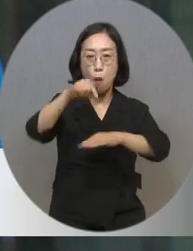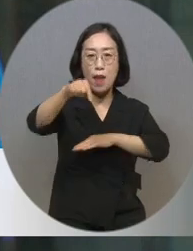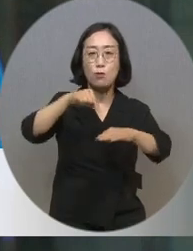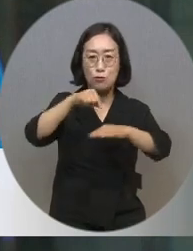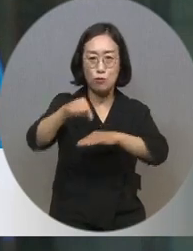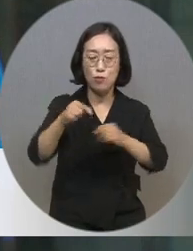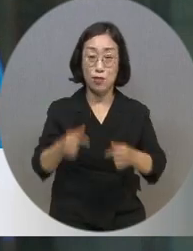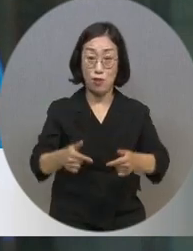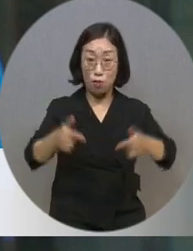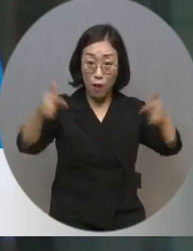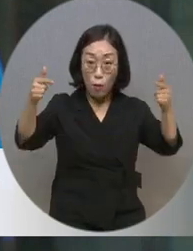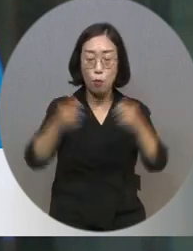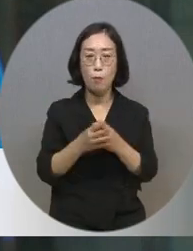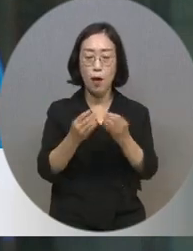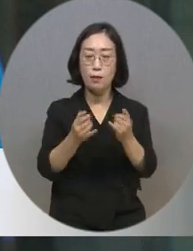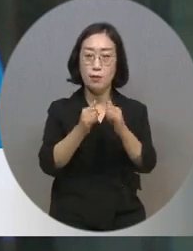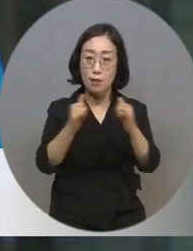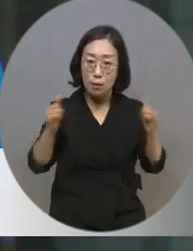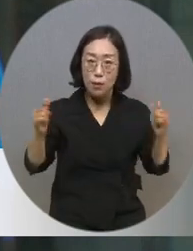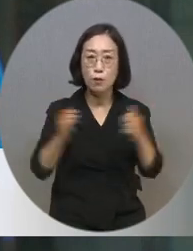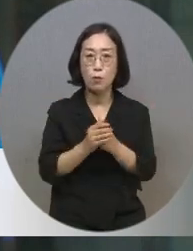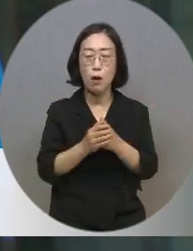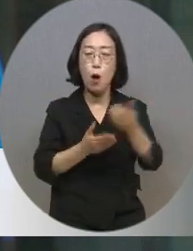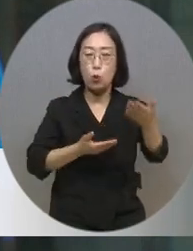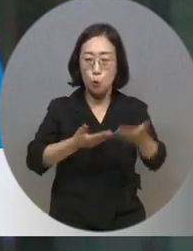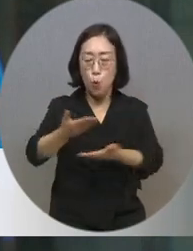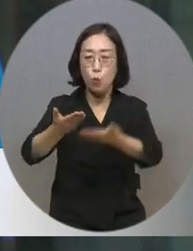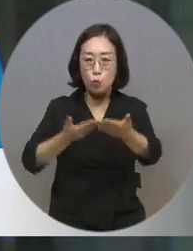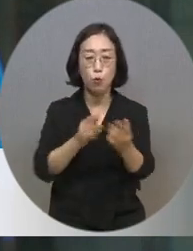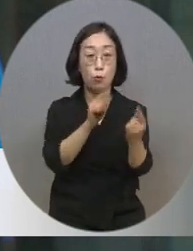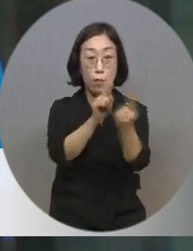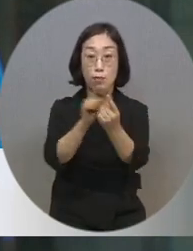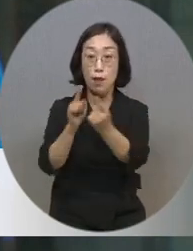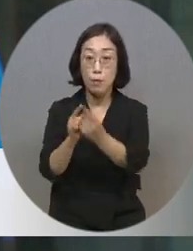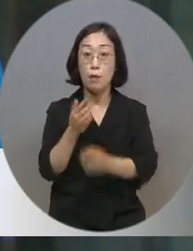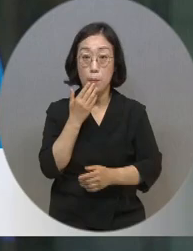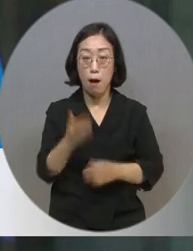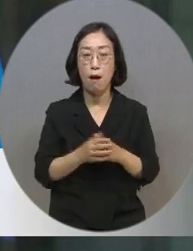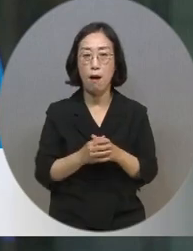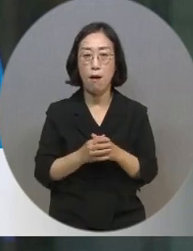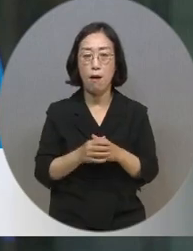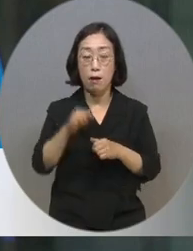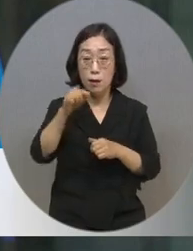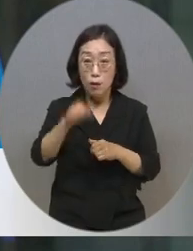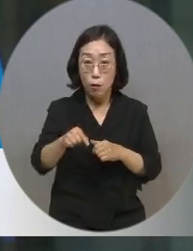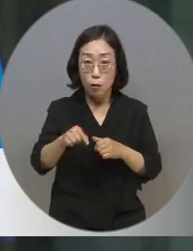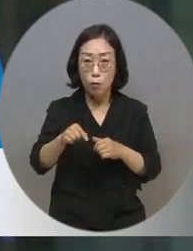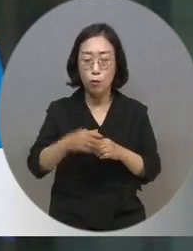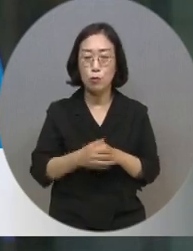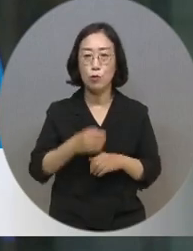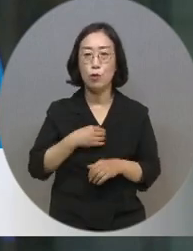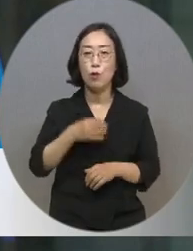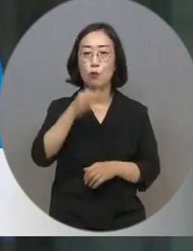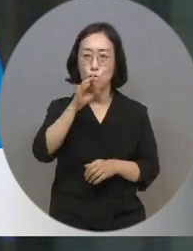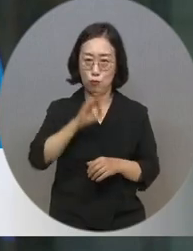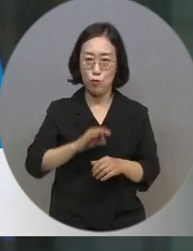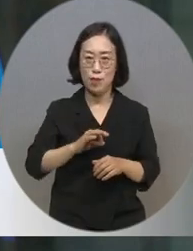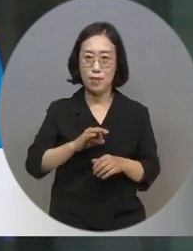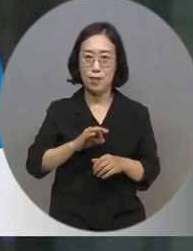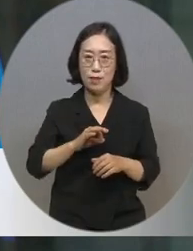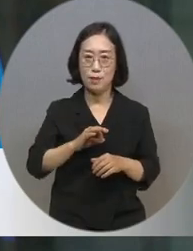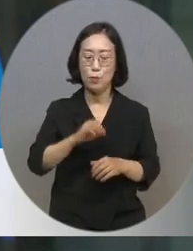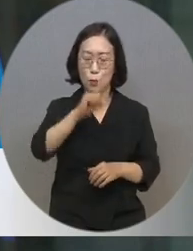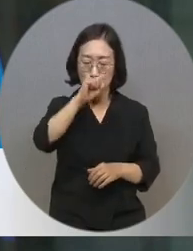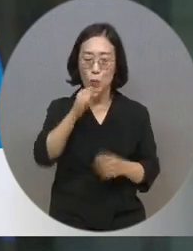되고 많은 사람들과 또 교류도 많이 할 수 있게 되고 그런 부분들이 일단 저한테는네